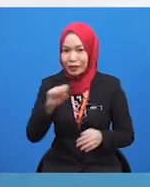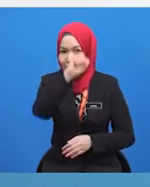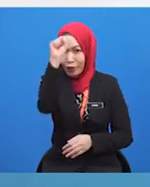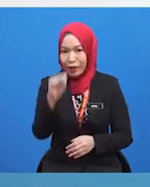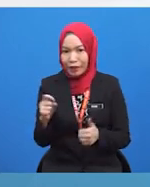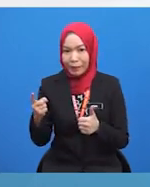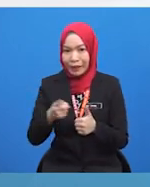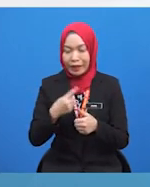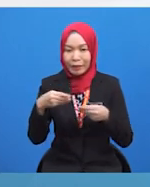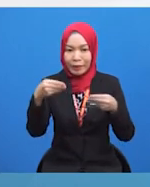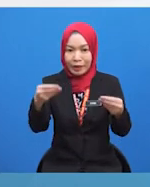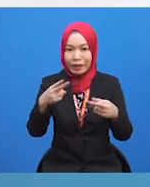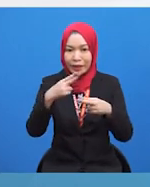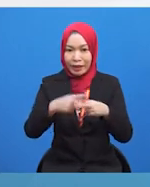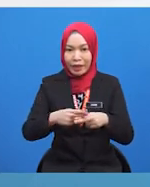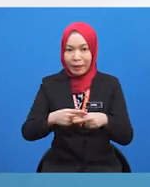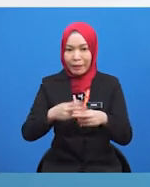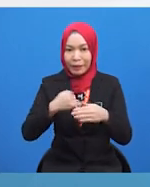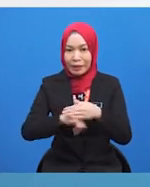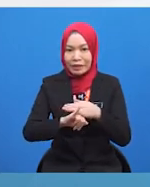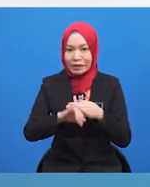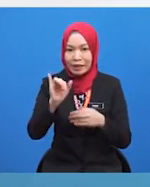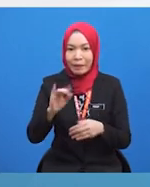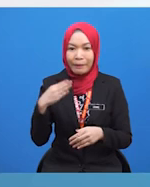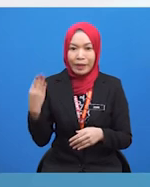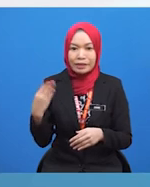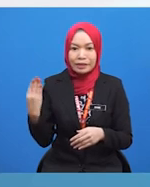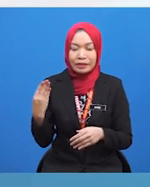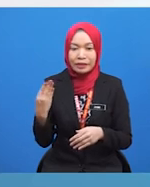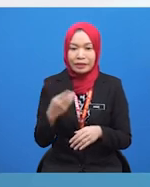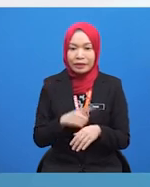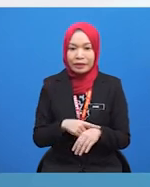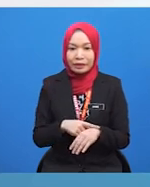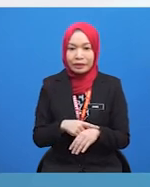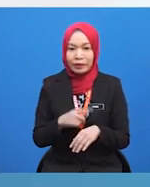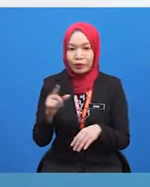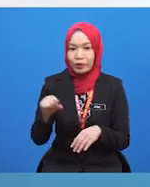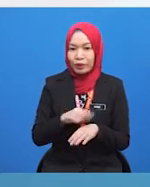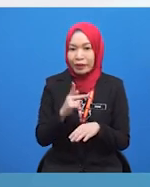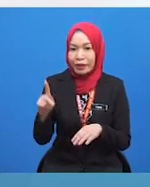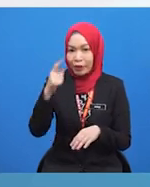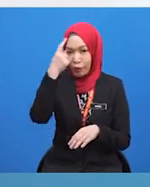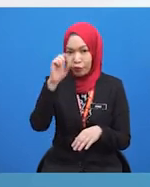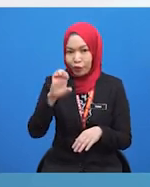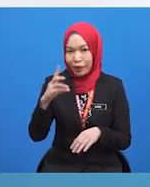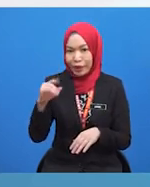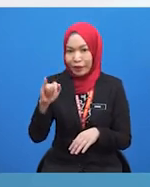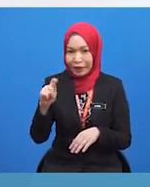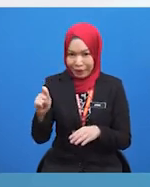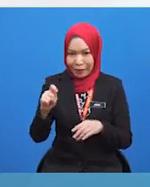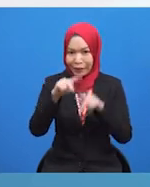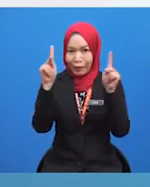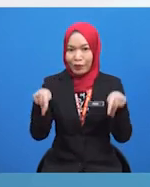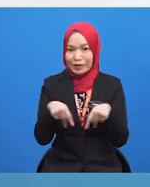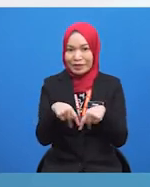pertama, berikan nama perisian yang biasa untuk pengeditan poster. Bagus